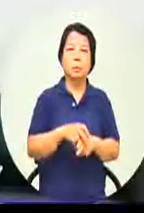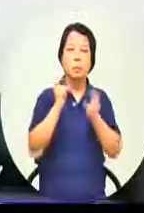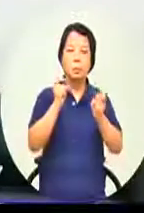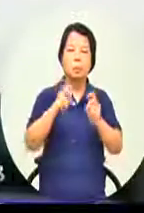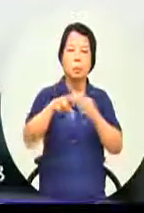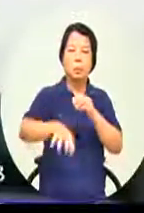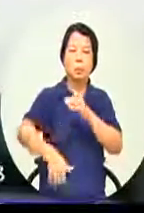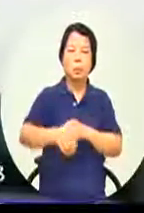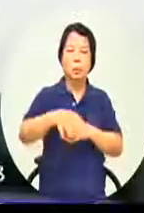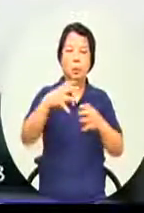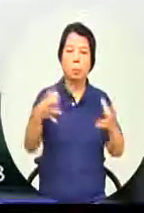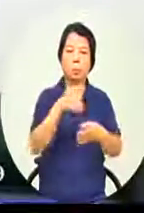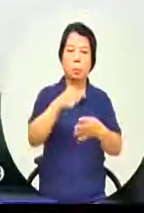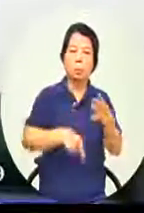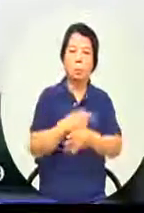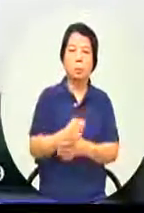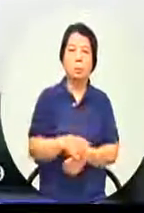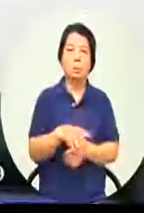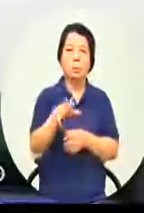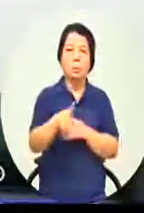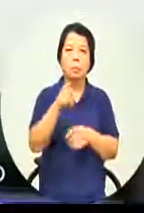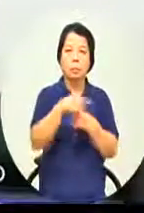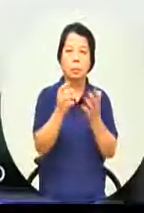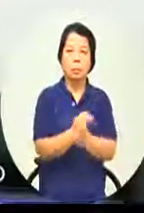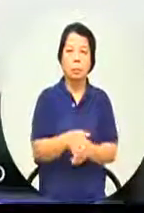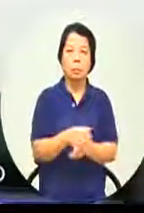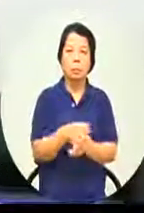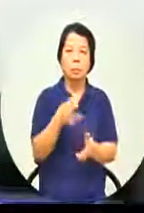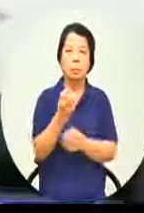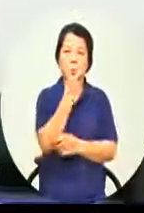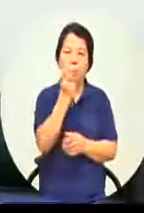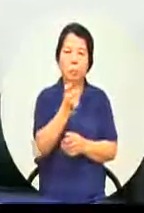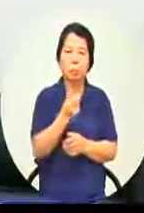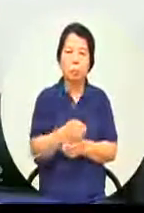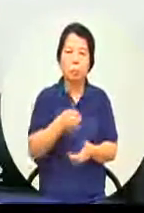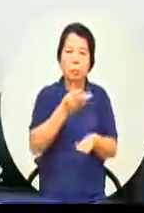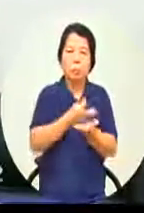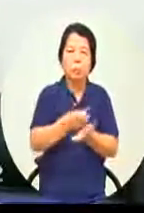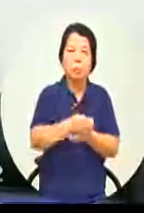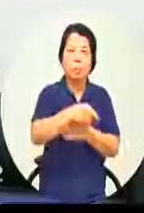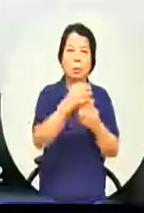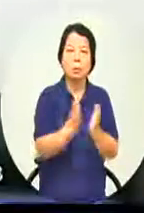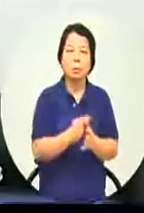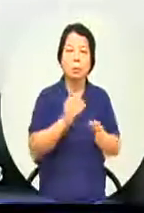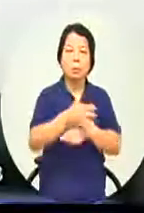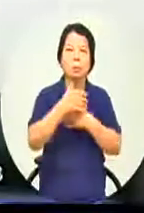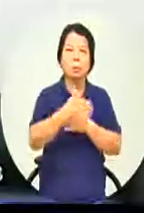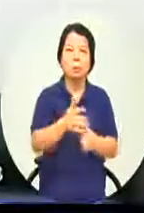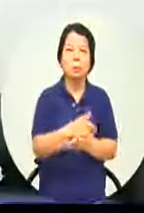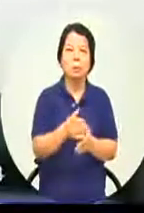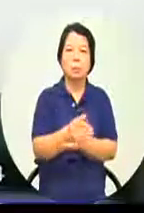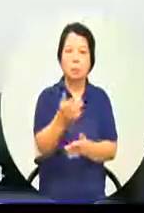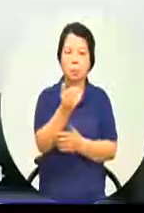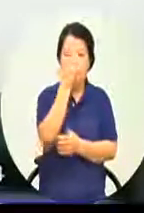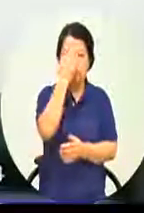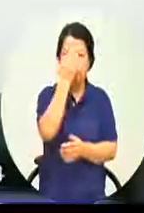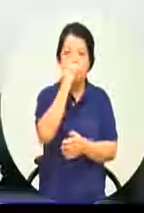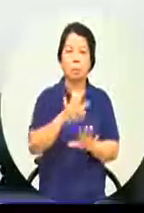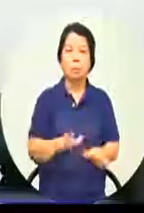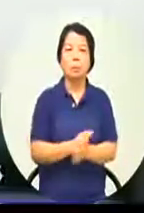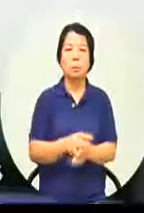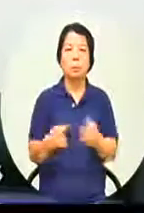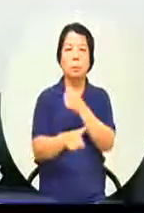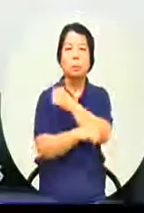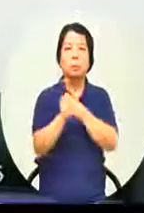哦，透过监督付款也好，那可能过程都一直不是那么顺利，那最后还是采用